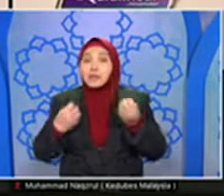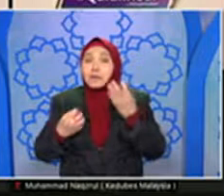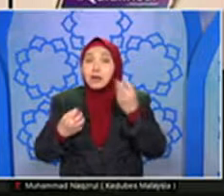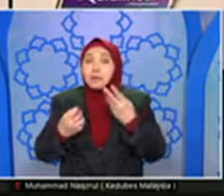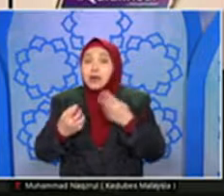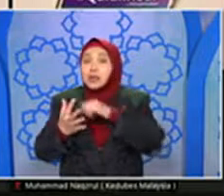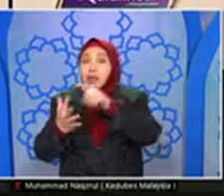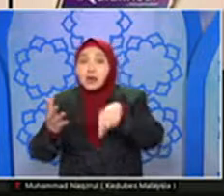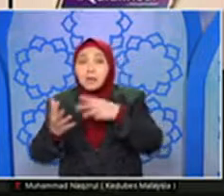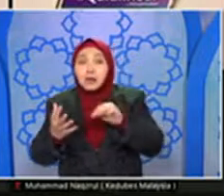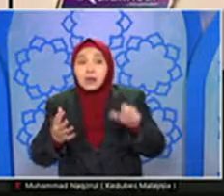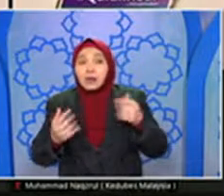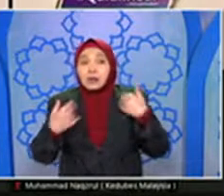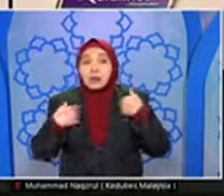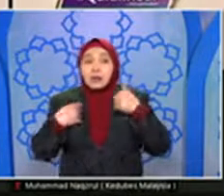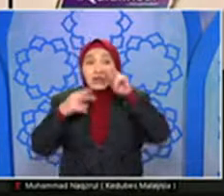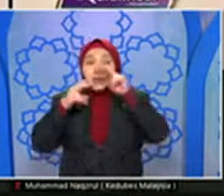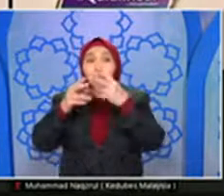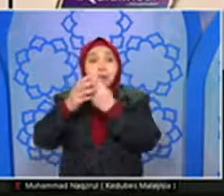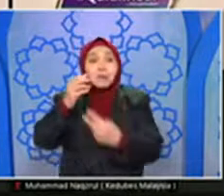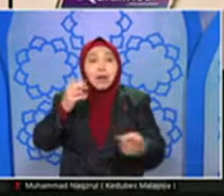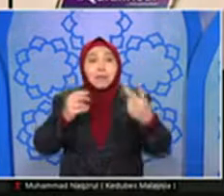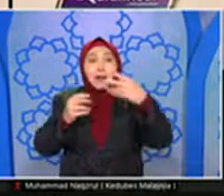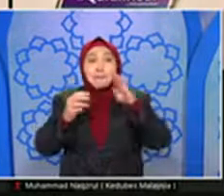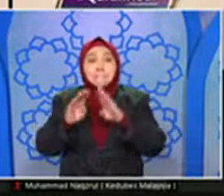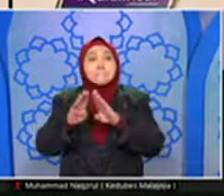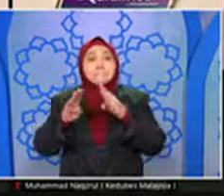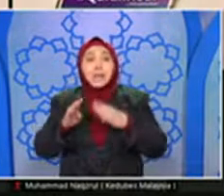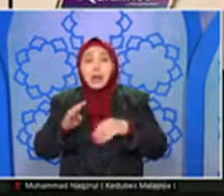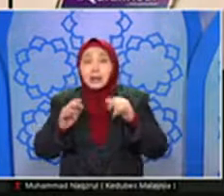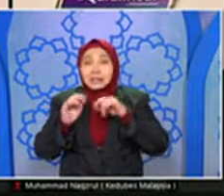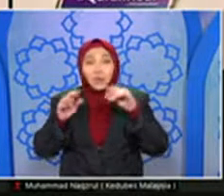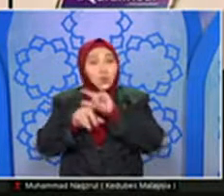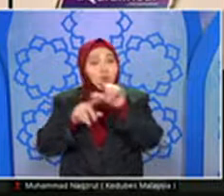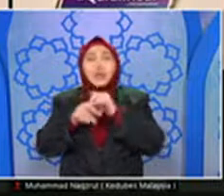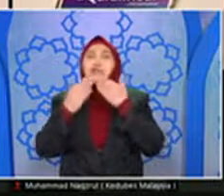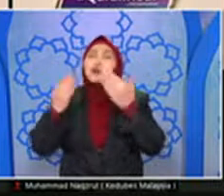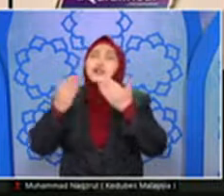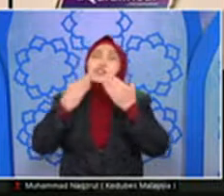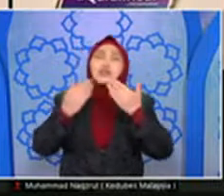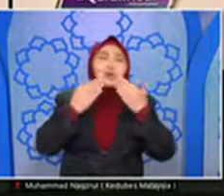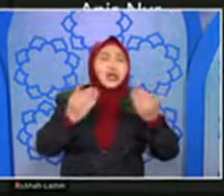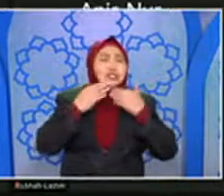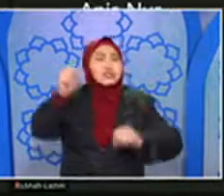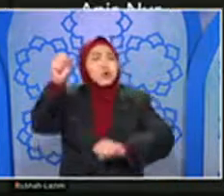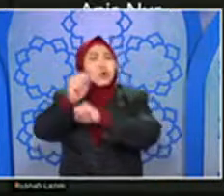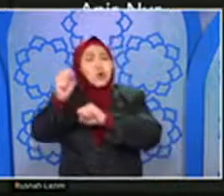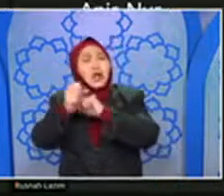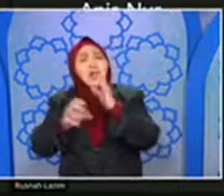mereka mengenakan background Malaysia Quran Hour. Masya-Allah, terima kasih di atas sokongan anda. Dan saya juga